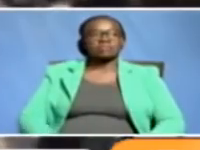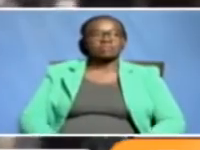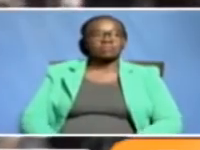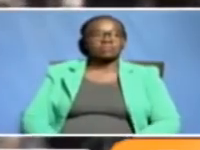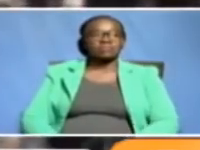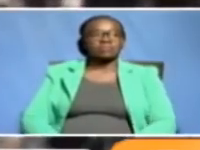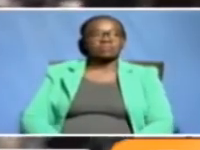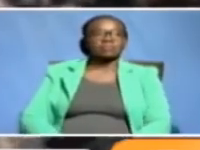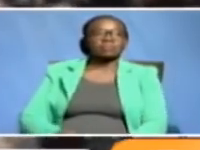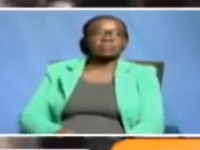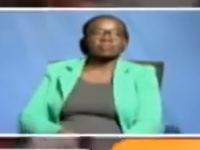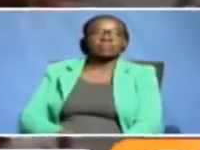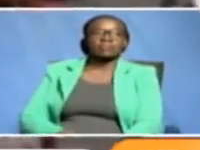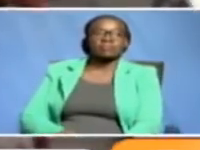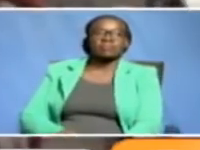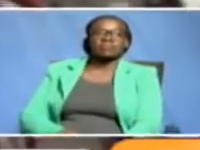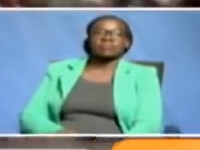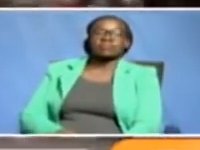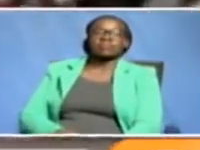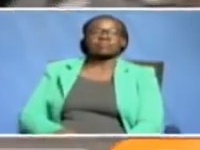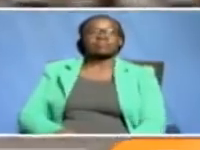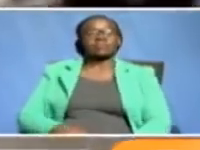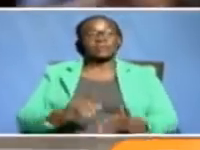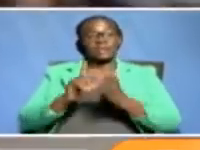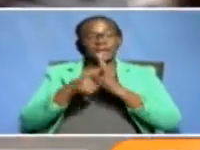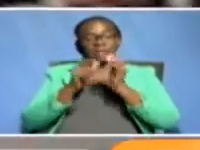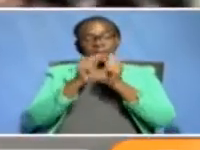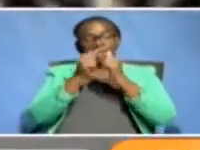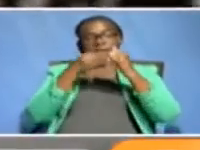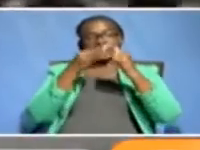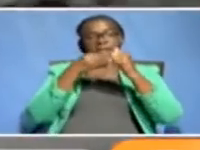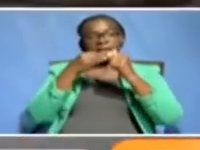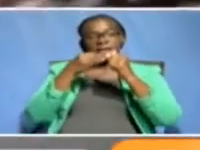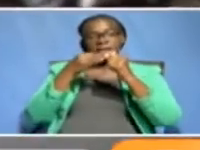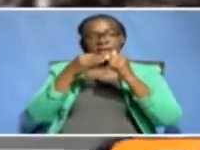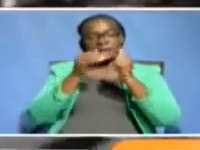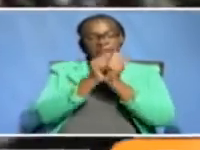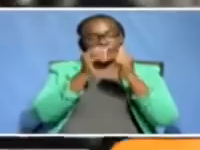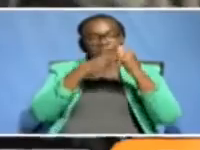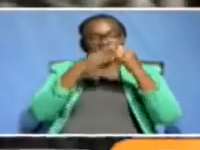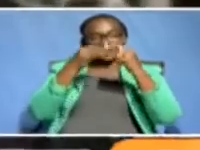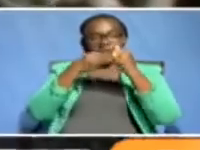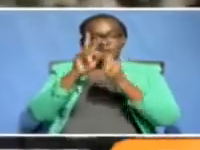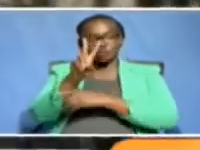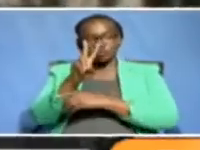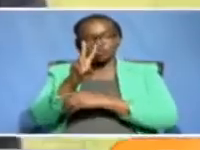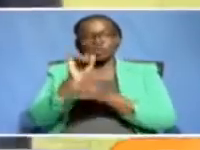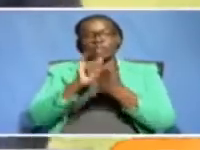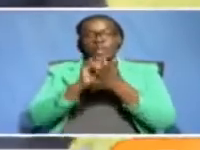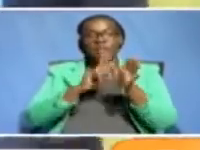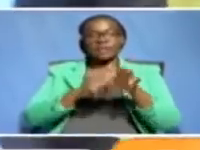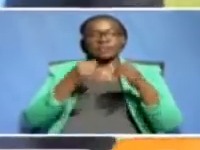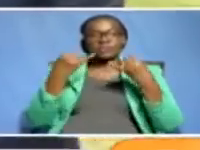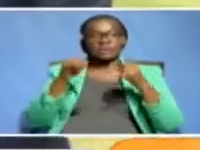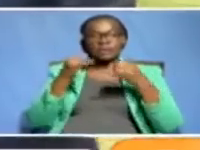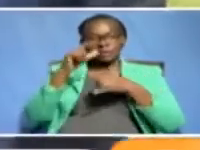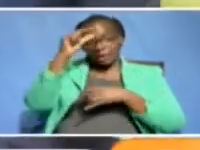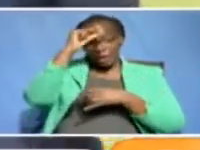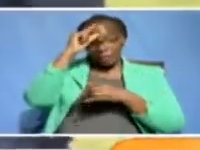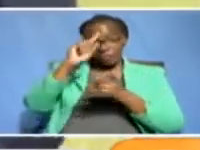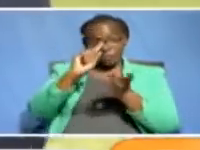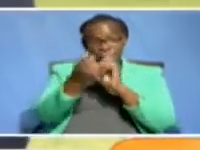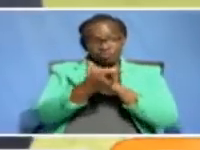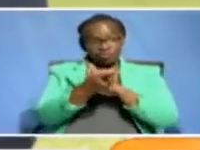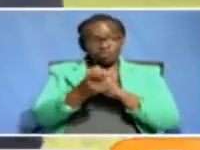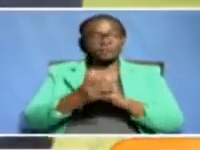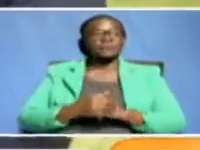Four years later, he would visit Kenya in 1982. It was the time of the attempted coup. Ilikuwa ni siku moja